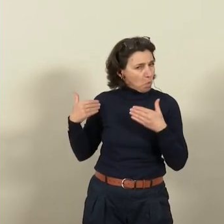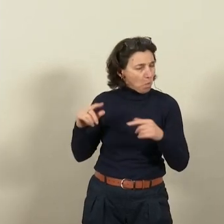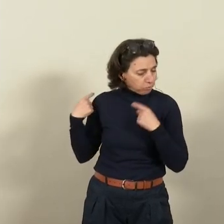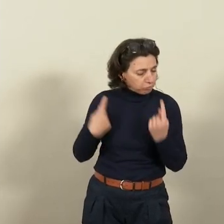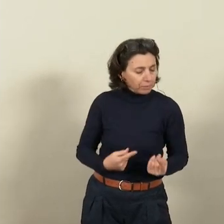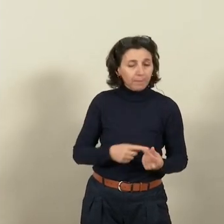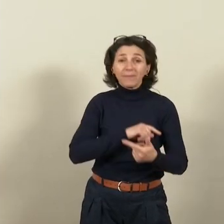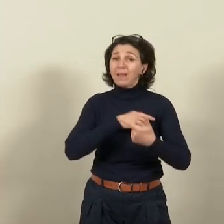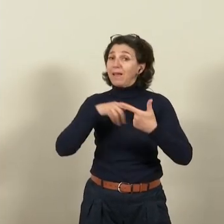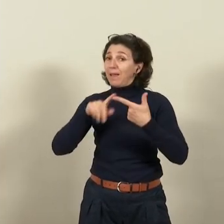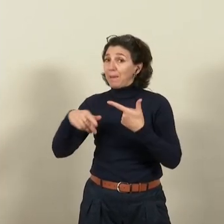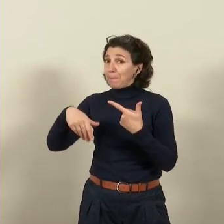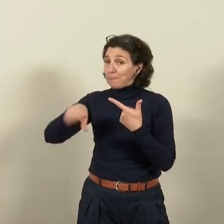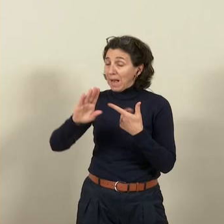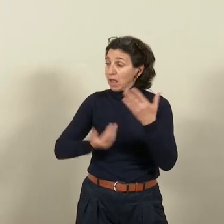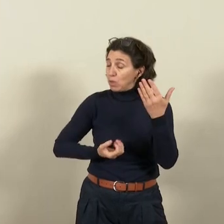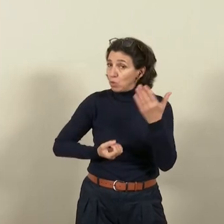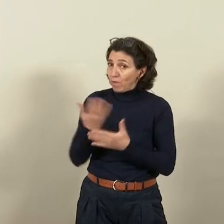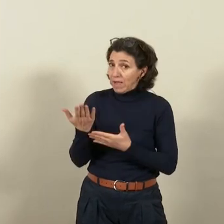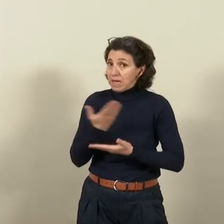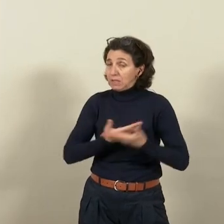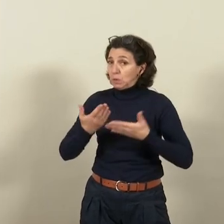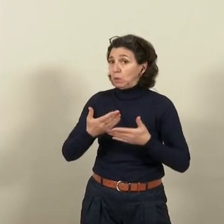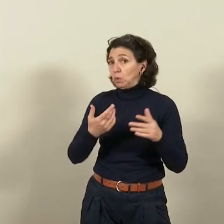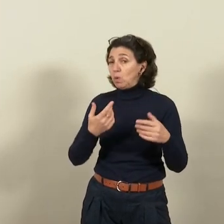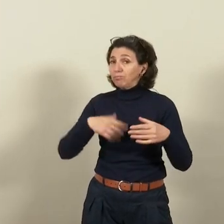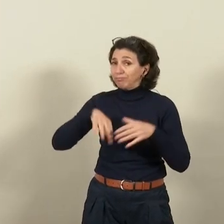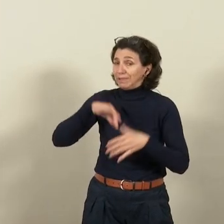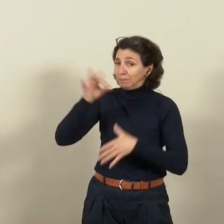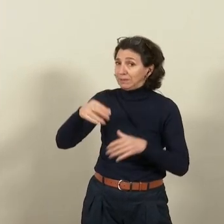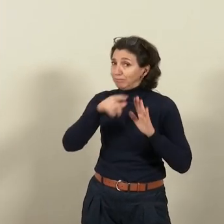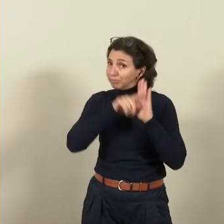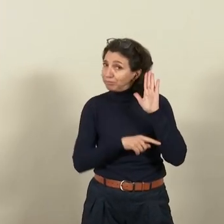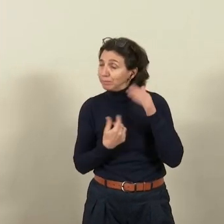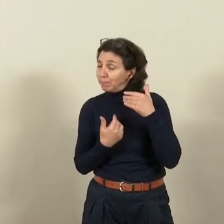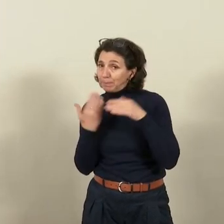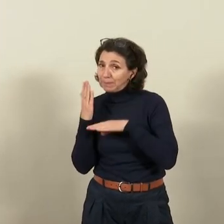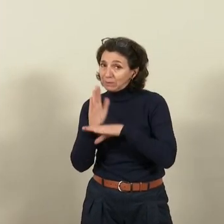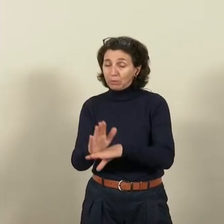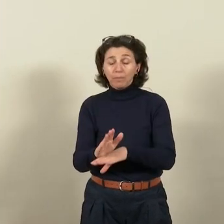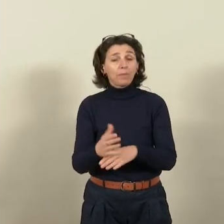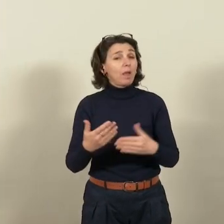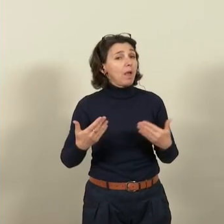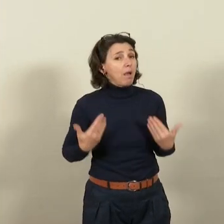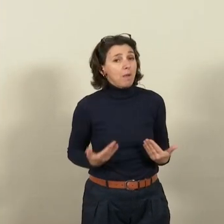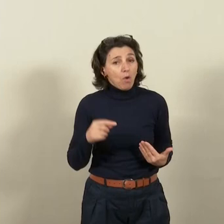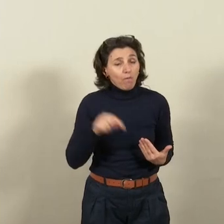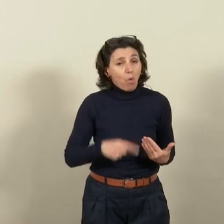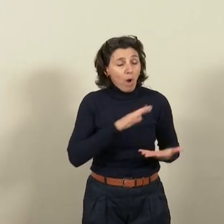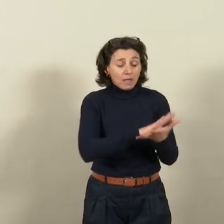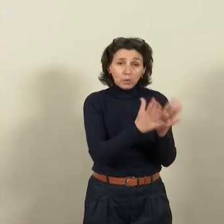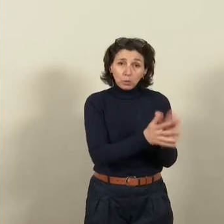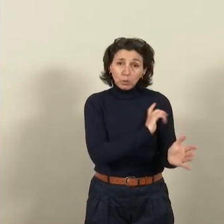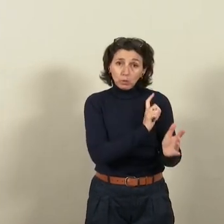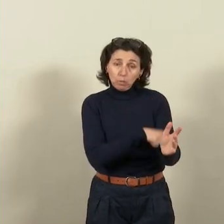nouvelle condition d'éligibilité vous est présentée il faudra désormais pour les associations sportives avoir suivi une formation sur les